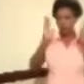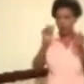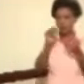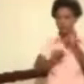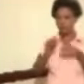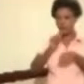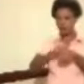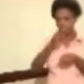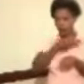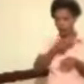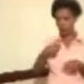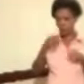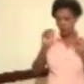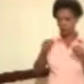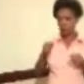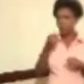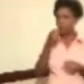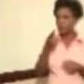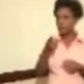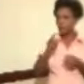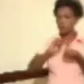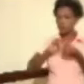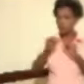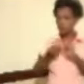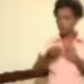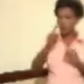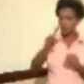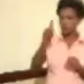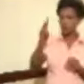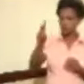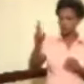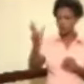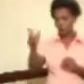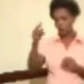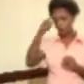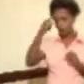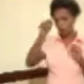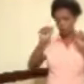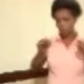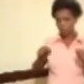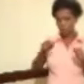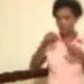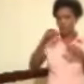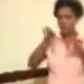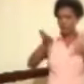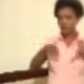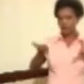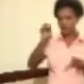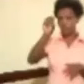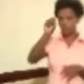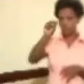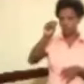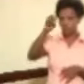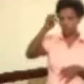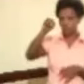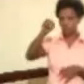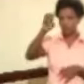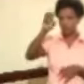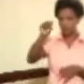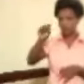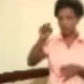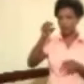que moi pral dit thème numéro 1, thème numéro 2, thème numéro 3 parce que pour nous participer par SMS, nous pral capable taper